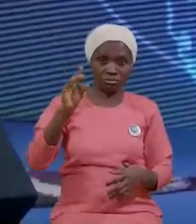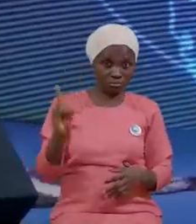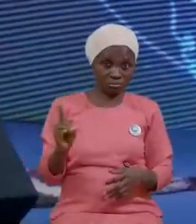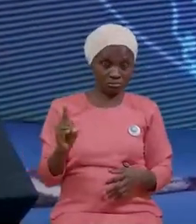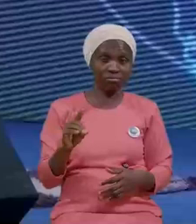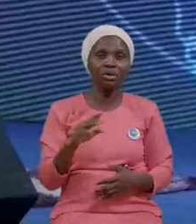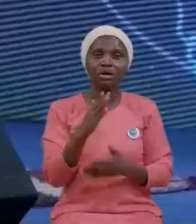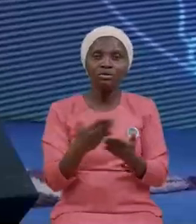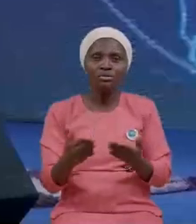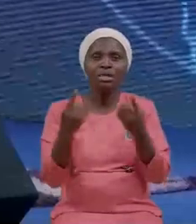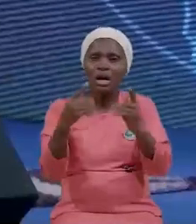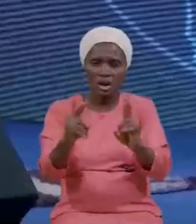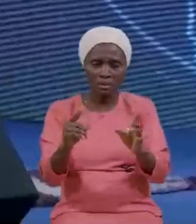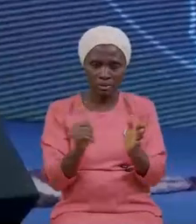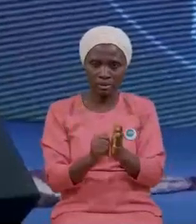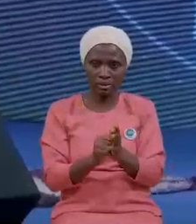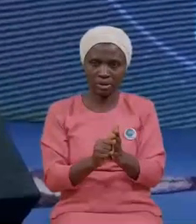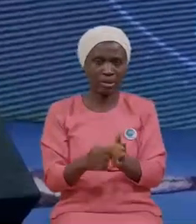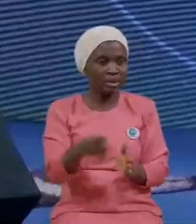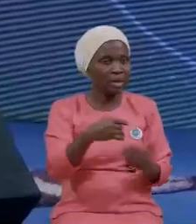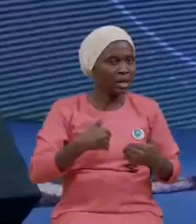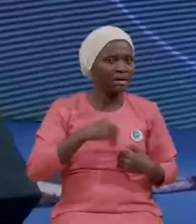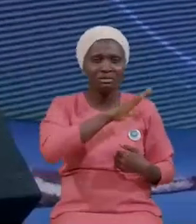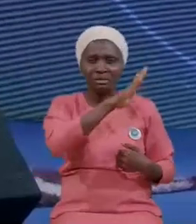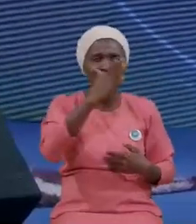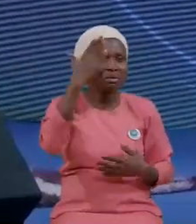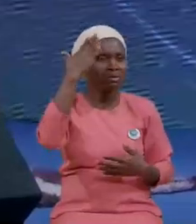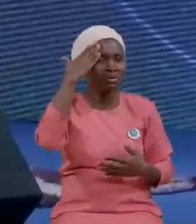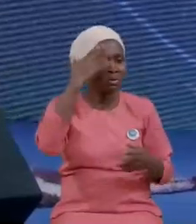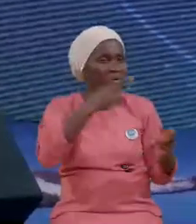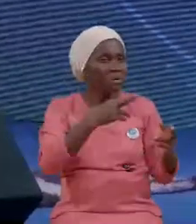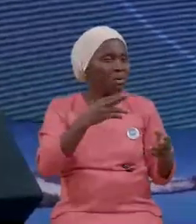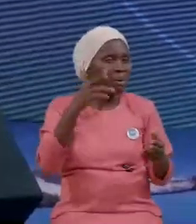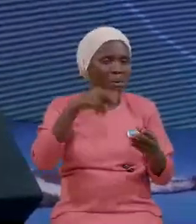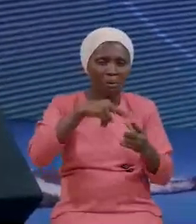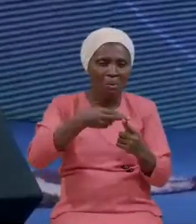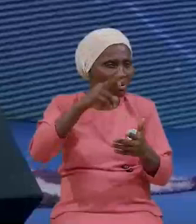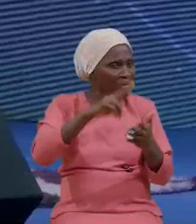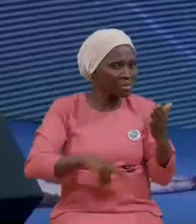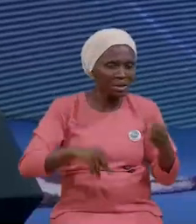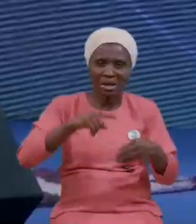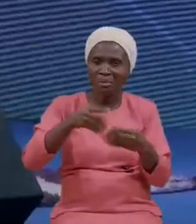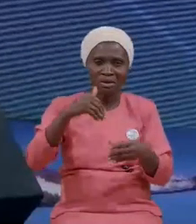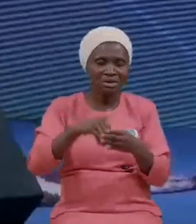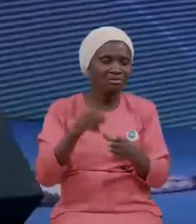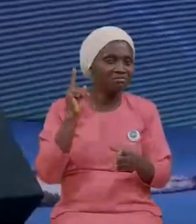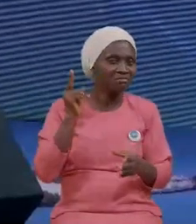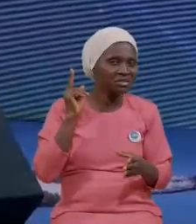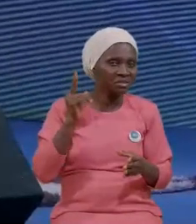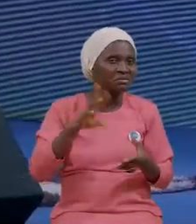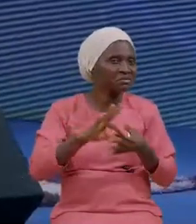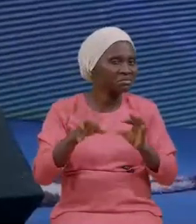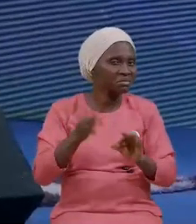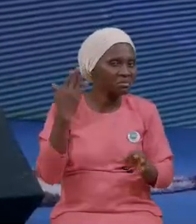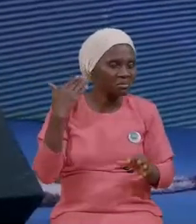Quelque chose est arrivé qu'il n'avait jamais connu ou lu dans l'histoire auparavant.